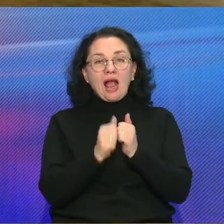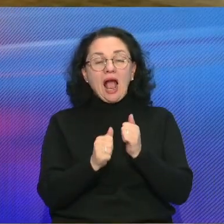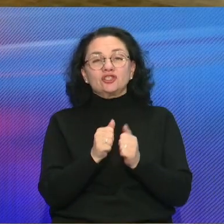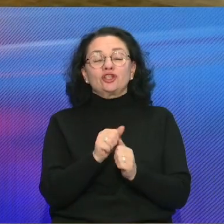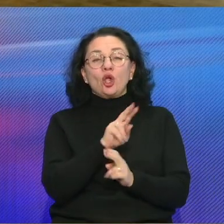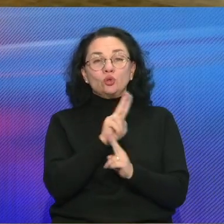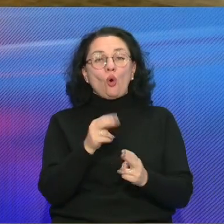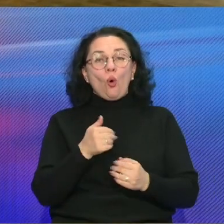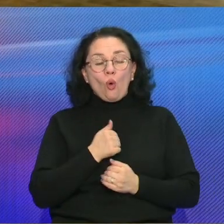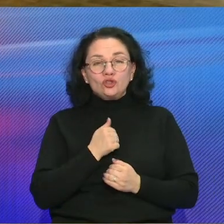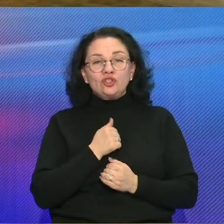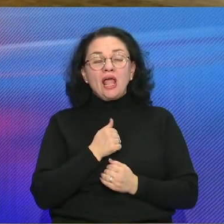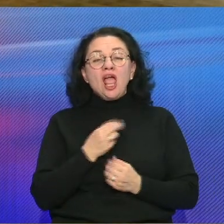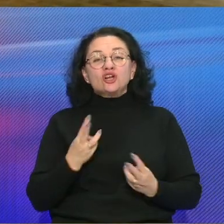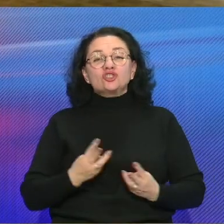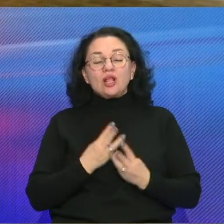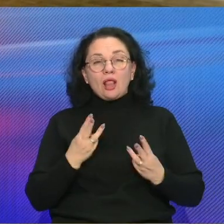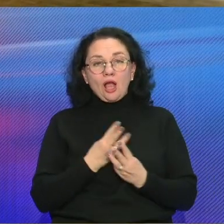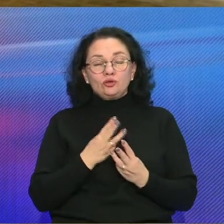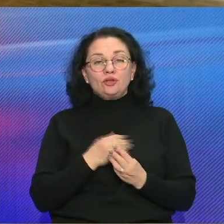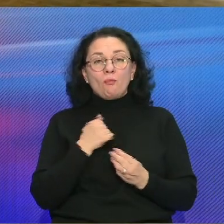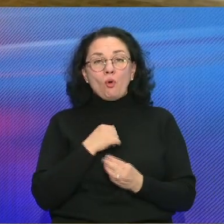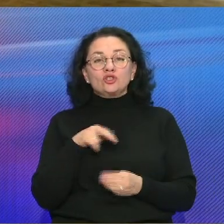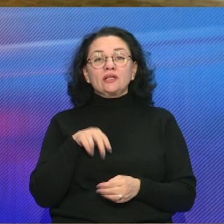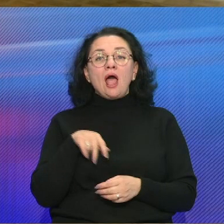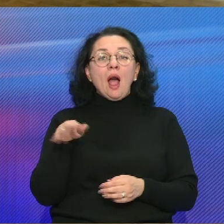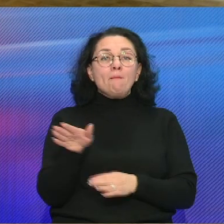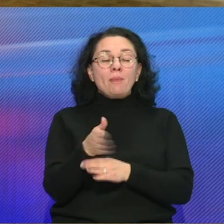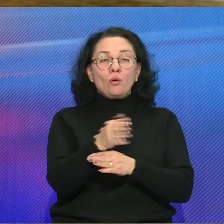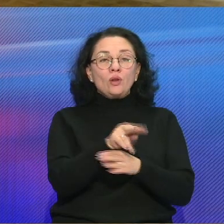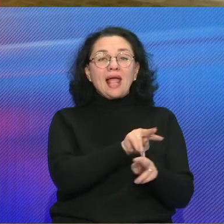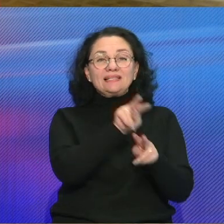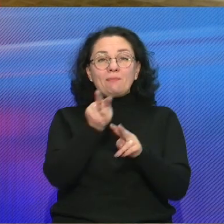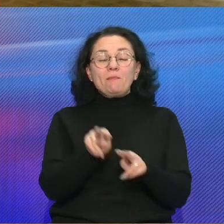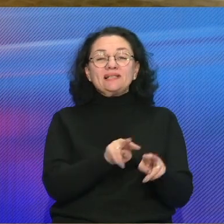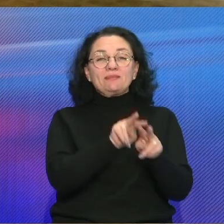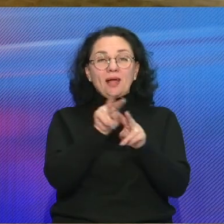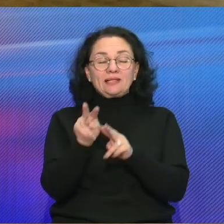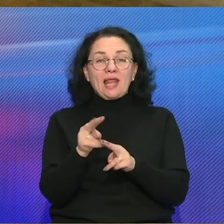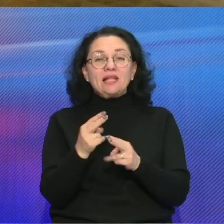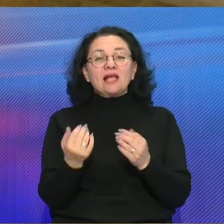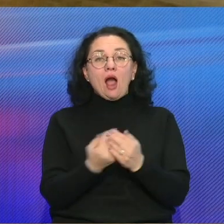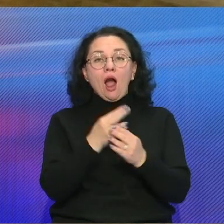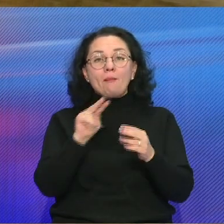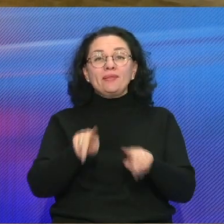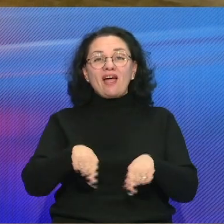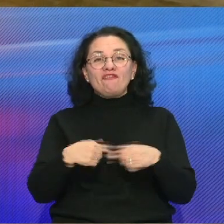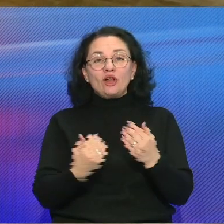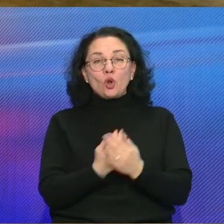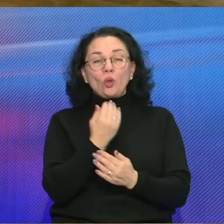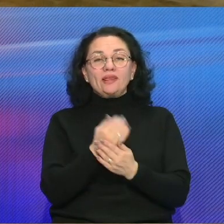іх узяць, пагартаць, пахадзіць, паглядзець ужо адноўленыя працы і паглядзець, як яны